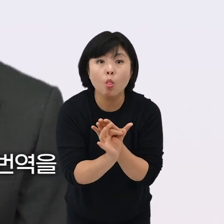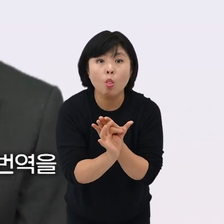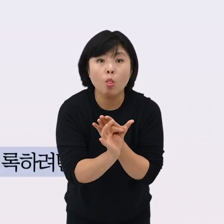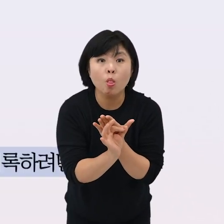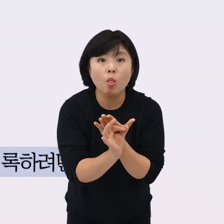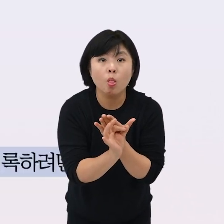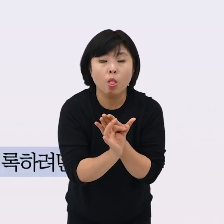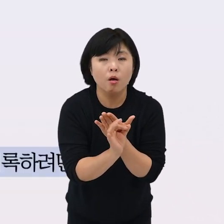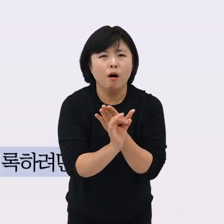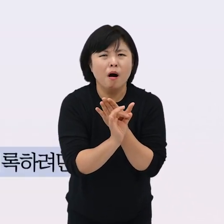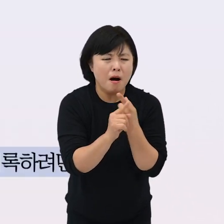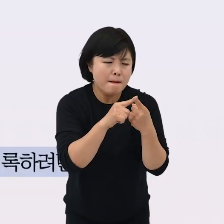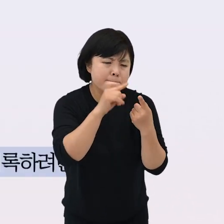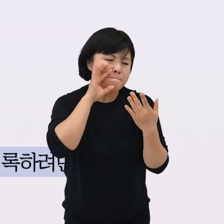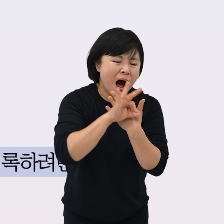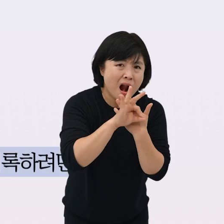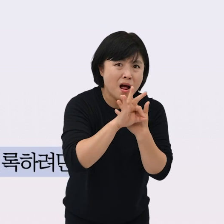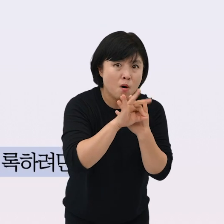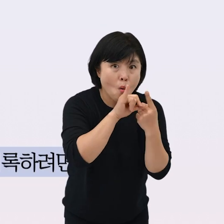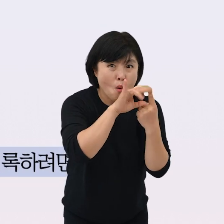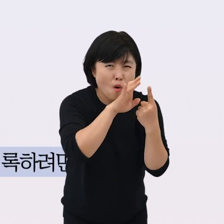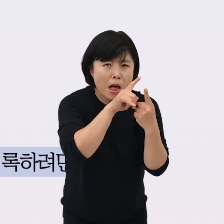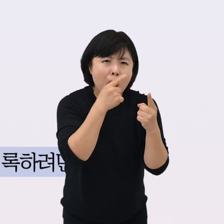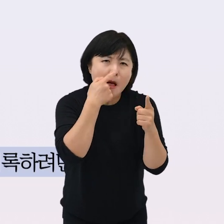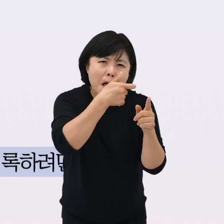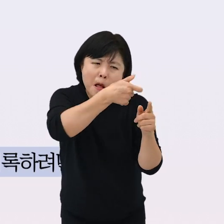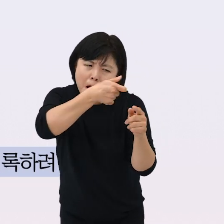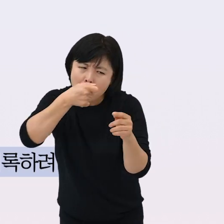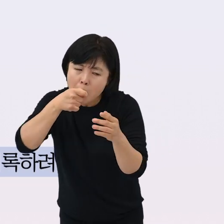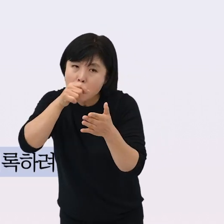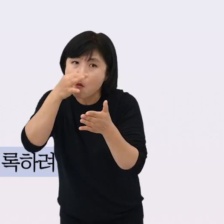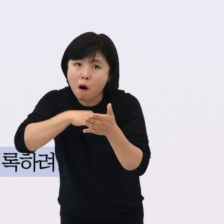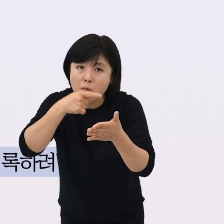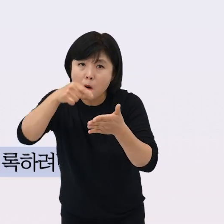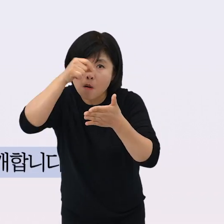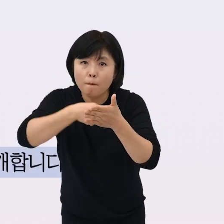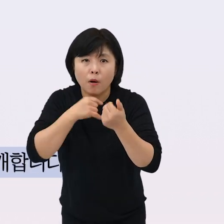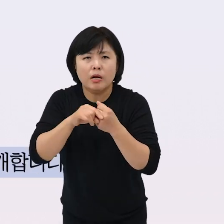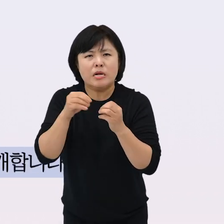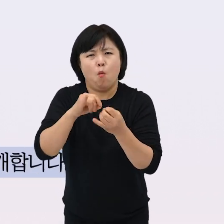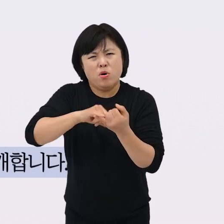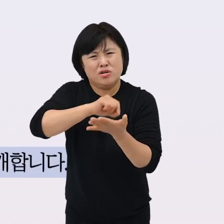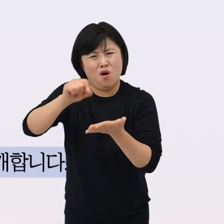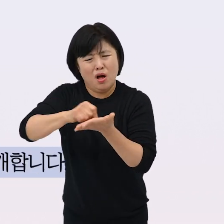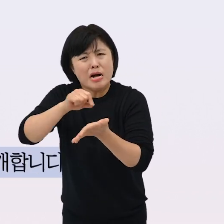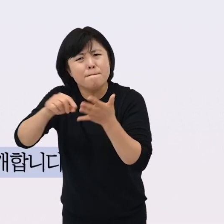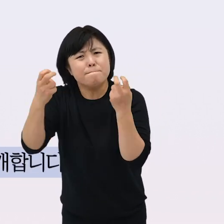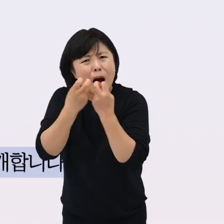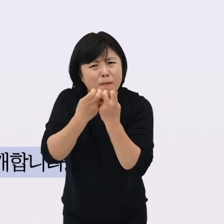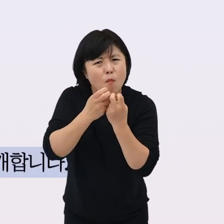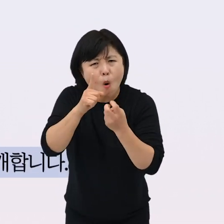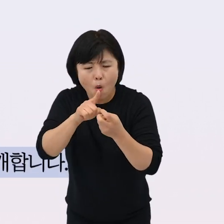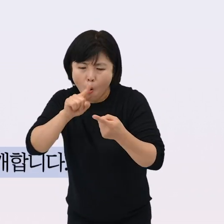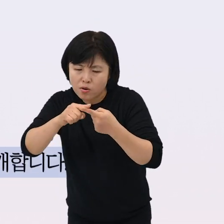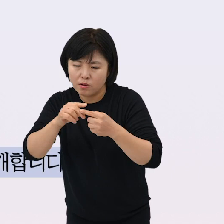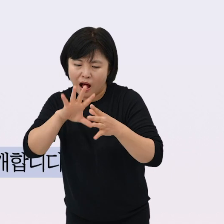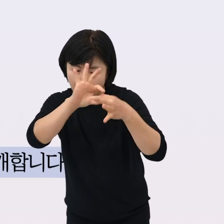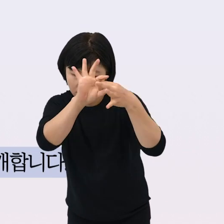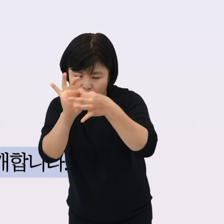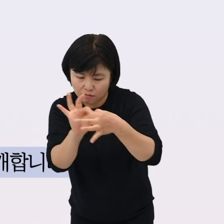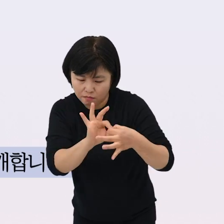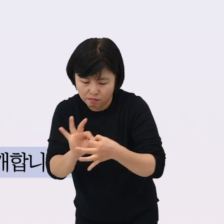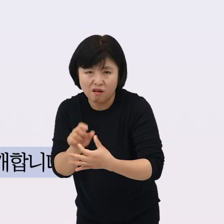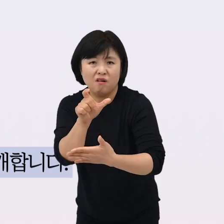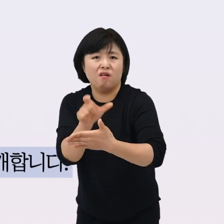한다. 그런 if 된 구문들을 실험해보고 그 효과를 기록하려면은 이제 일기를 써야 되는데, 그 일기